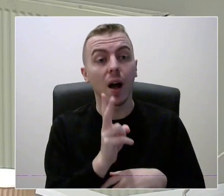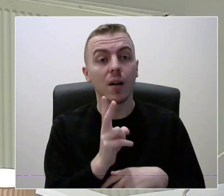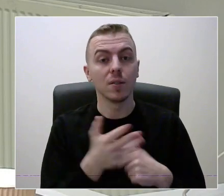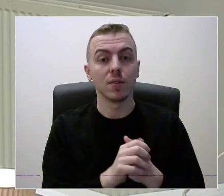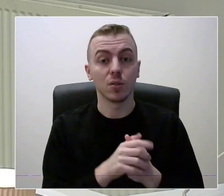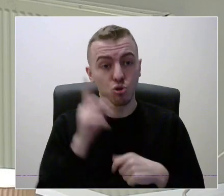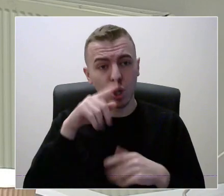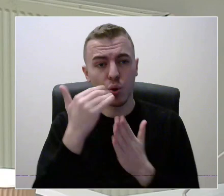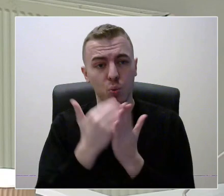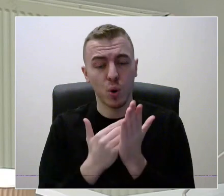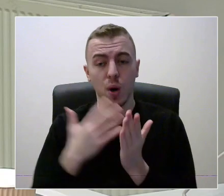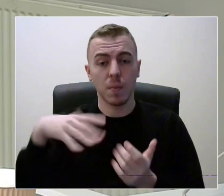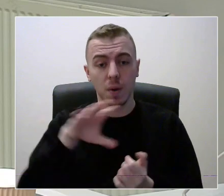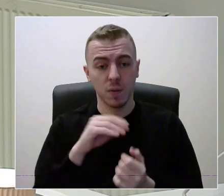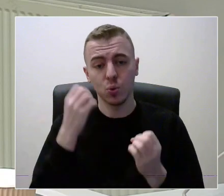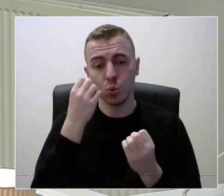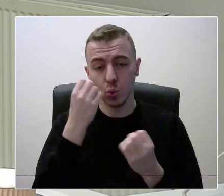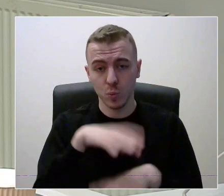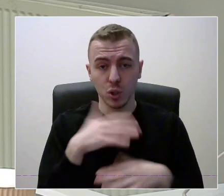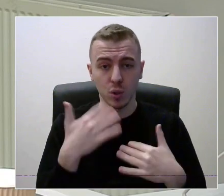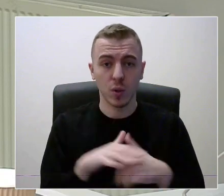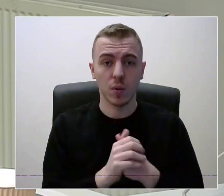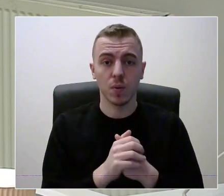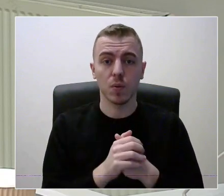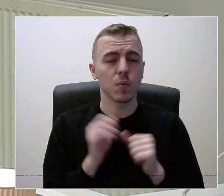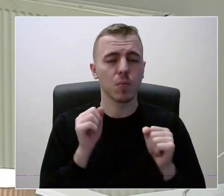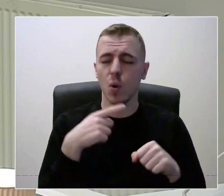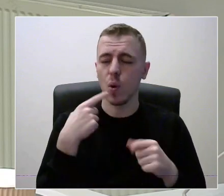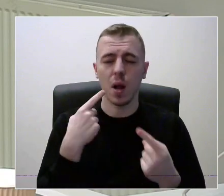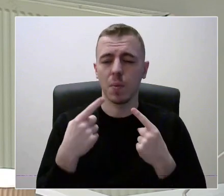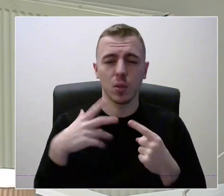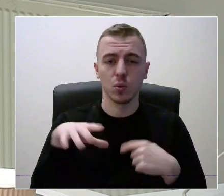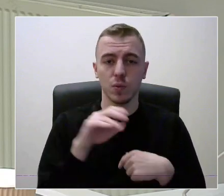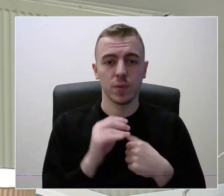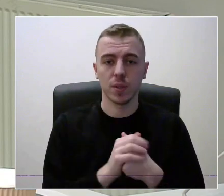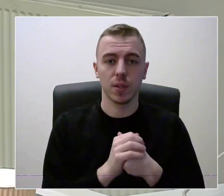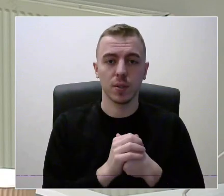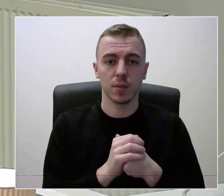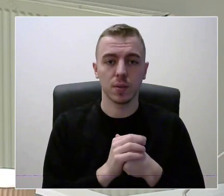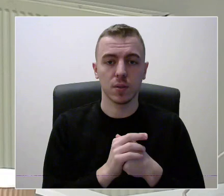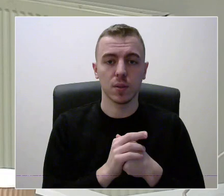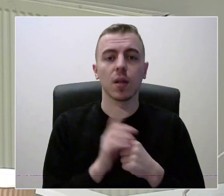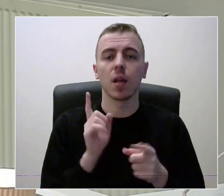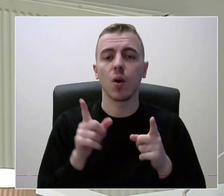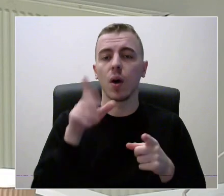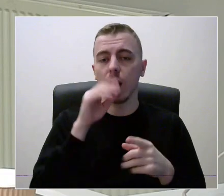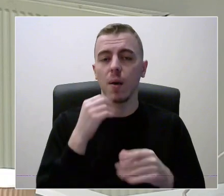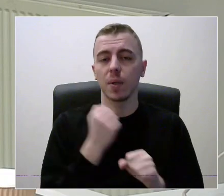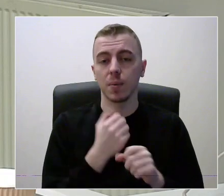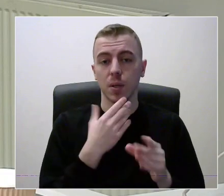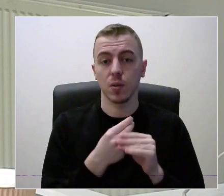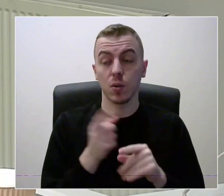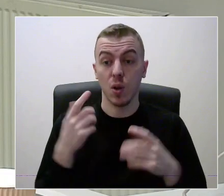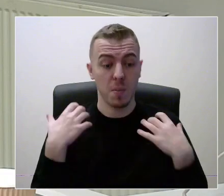programas, susipažinot, ne, žmonės pažįstat? Galima kalbėti su visais, jeigu jiem bus priimtina dirbti su mumis. Su mero partija taip